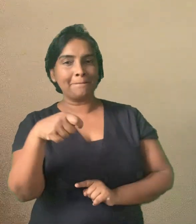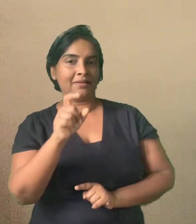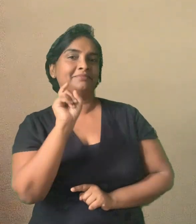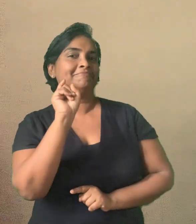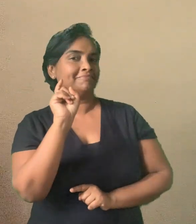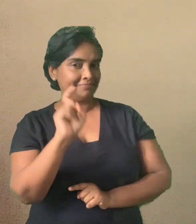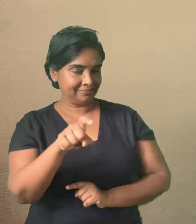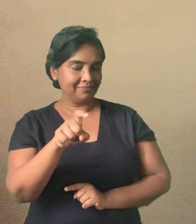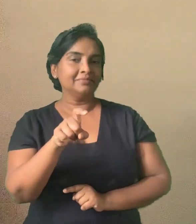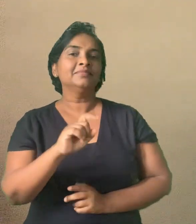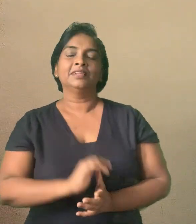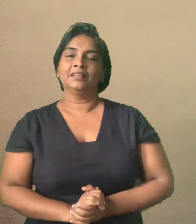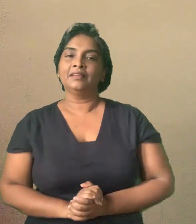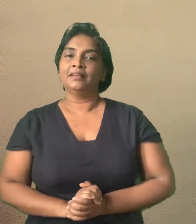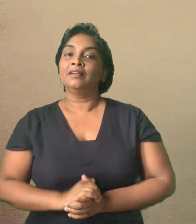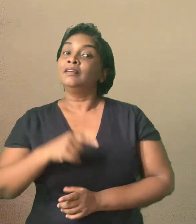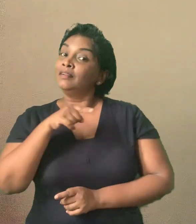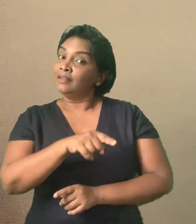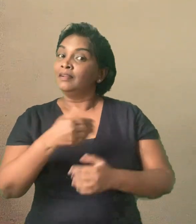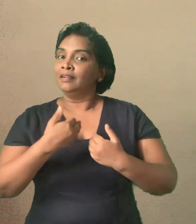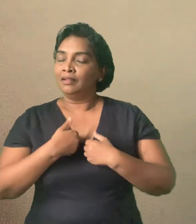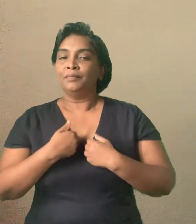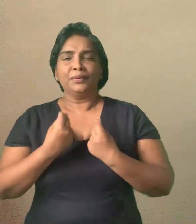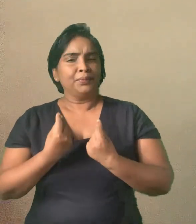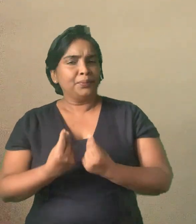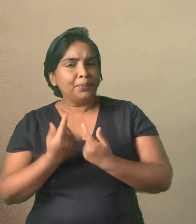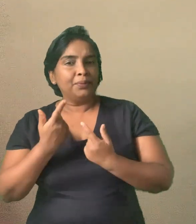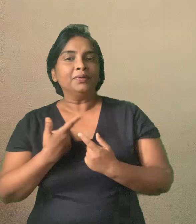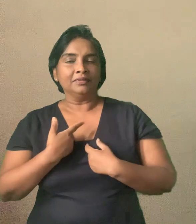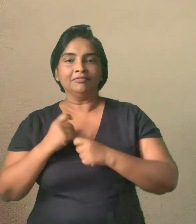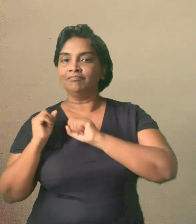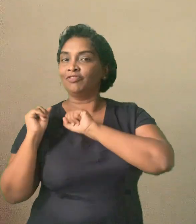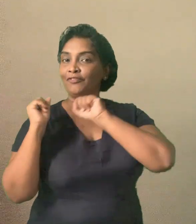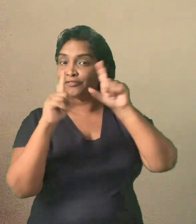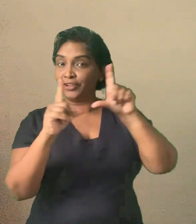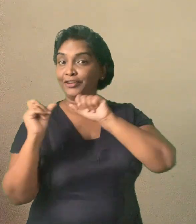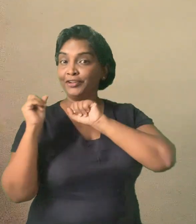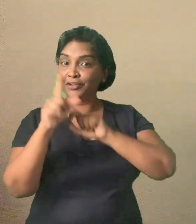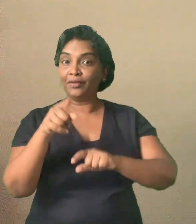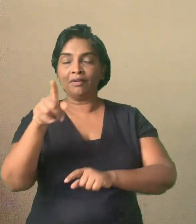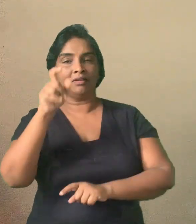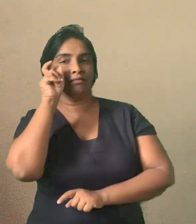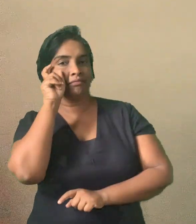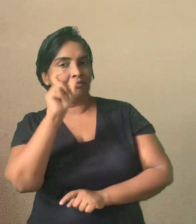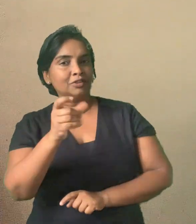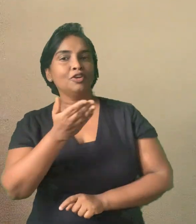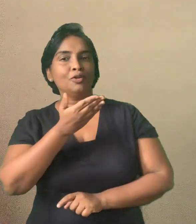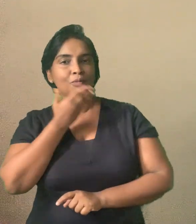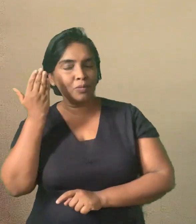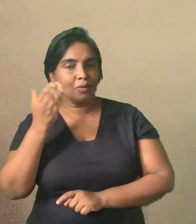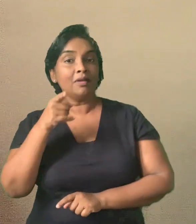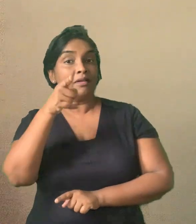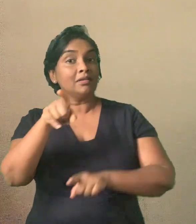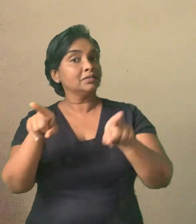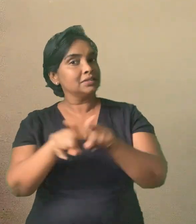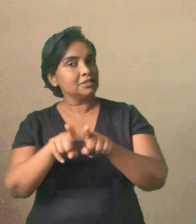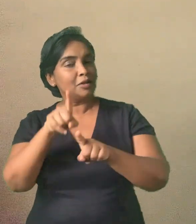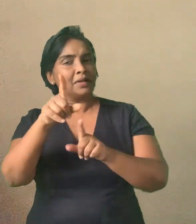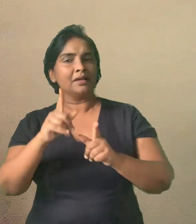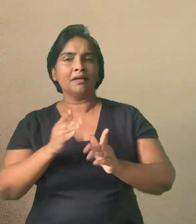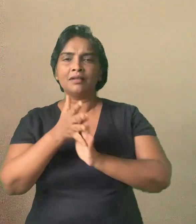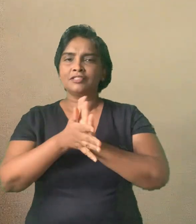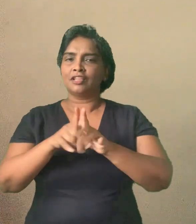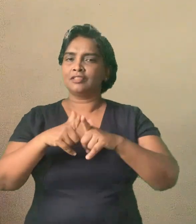තියෙන bell icon එකට click කරන්න. එතකොට අපි එසැනින් ඔබට දාන වීඩියෝස් ඔබට නරඹන්න පුළුවන්. මේ හරහා ඔබට